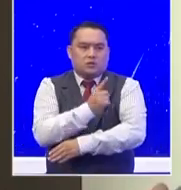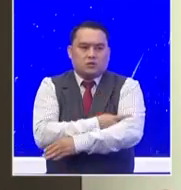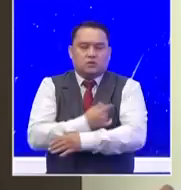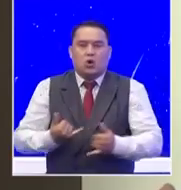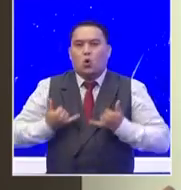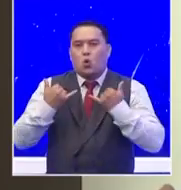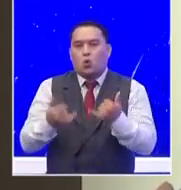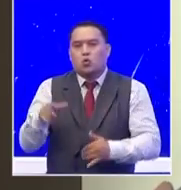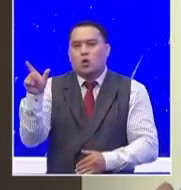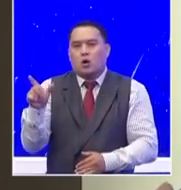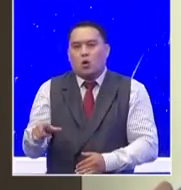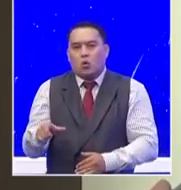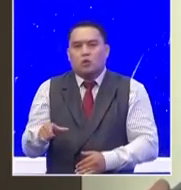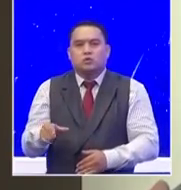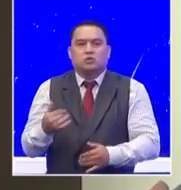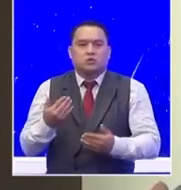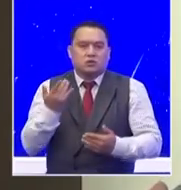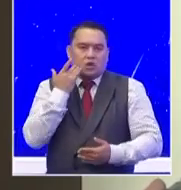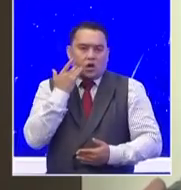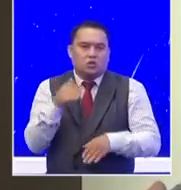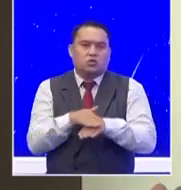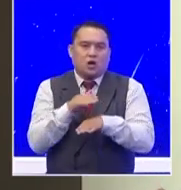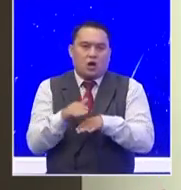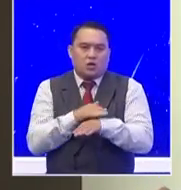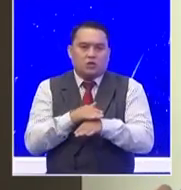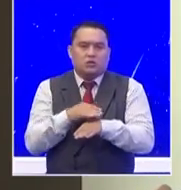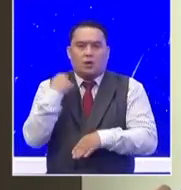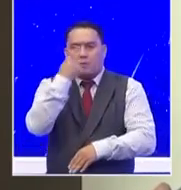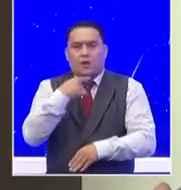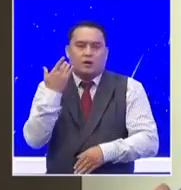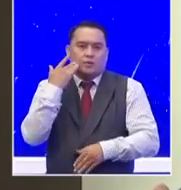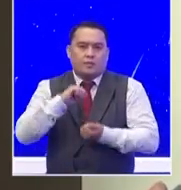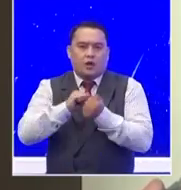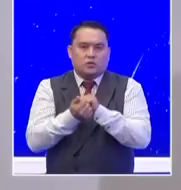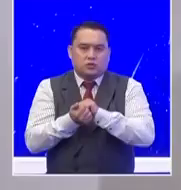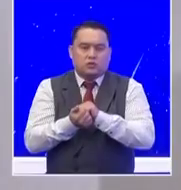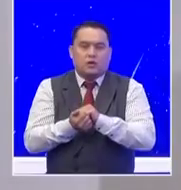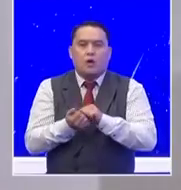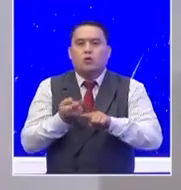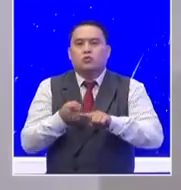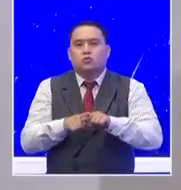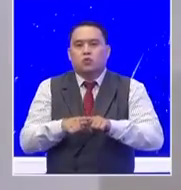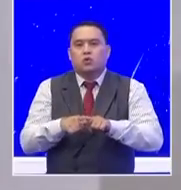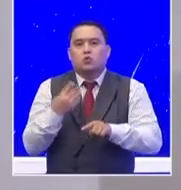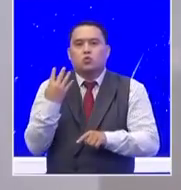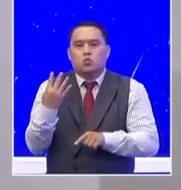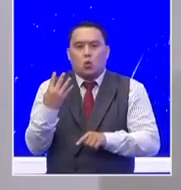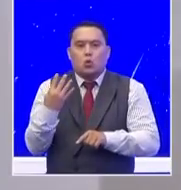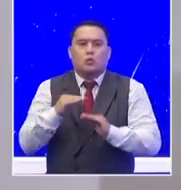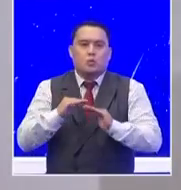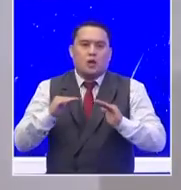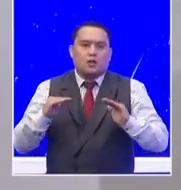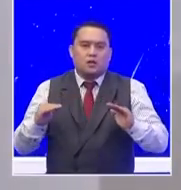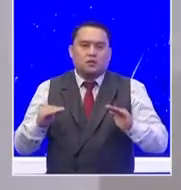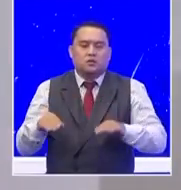арда азамат, ел үшін көтерген туы, жақсылығы, жарқын бейнесі мәңгілік елесінде сақталады. Марқұмның артында 4 баласы